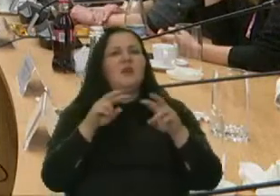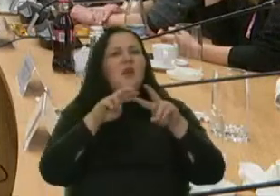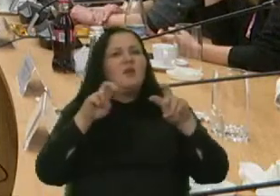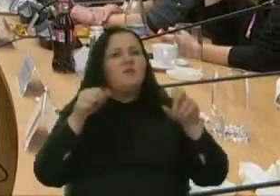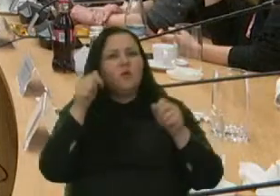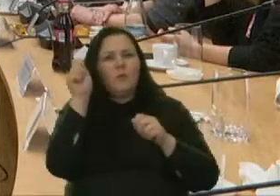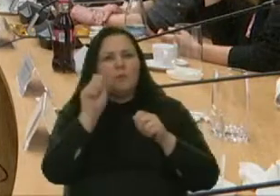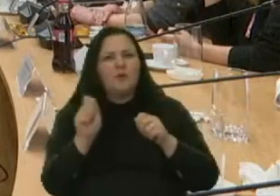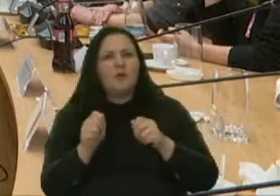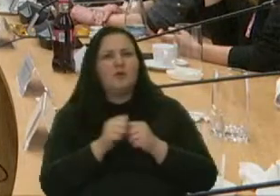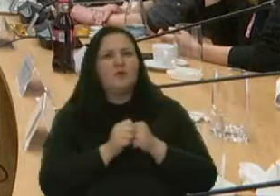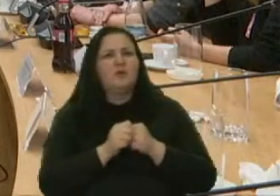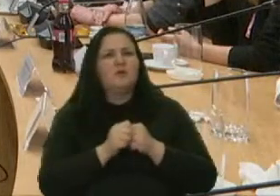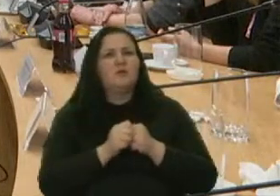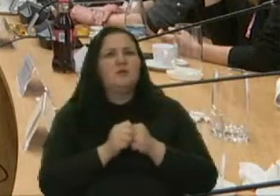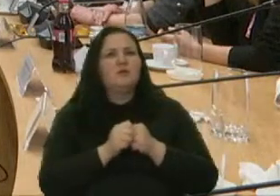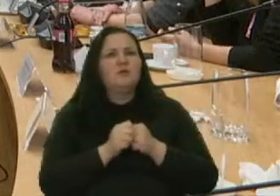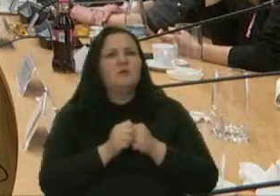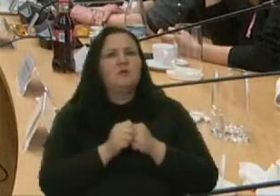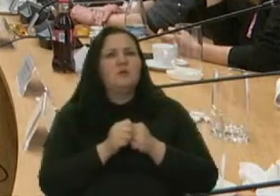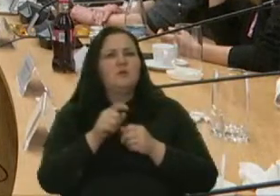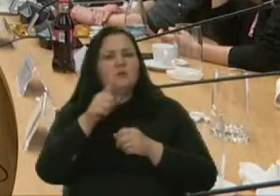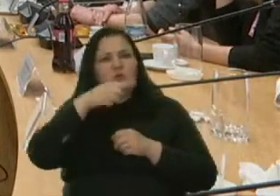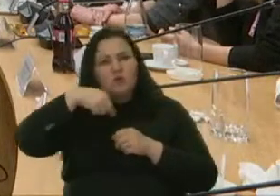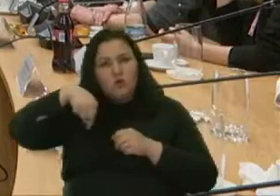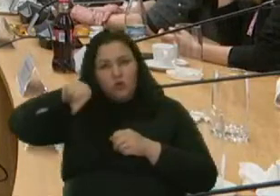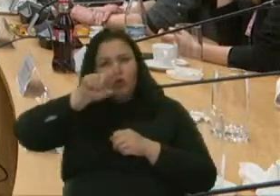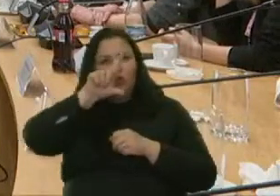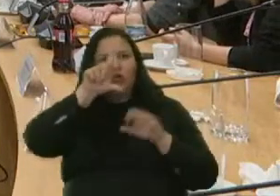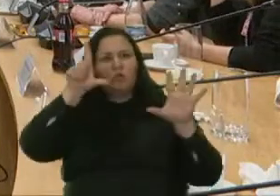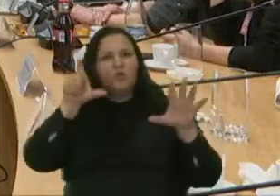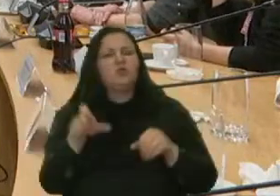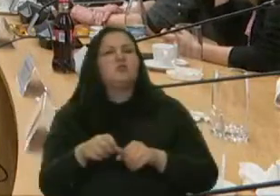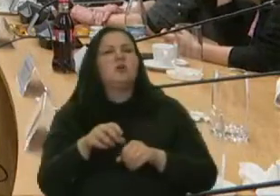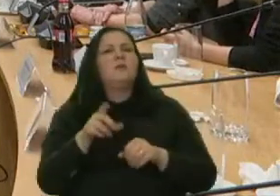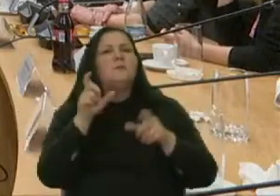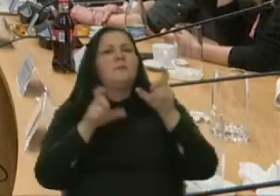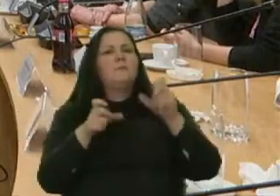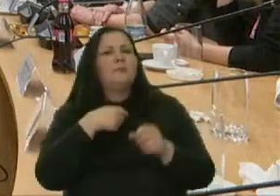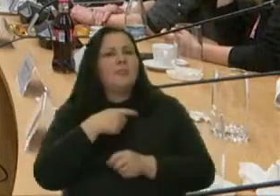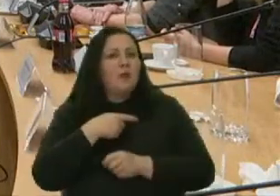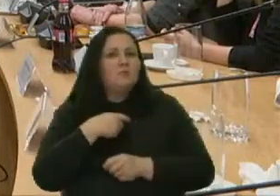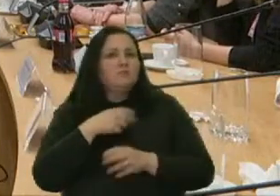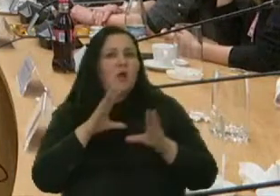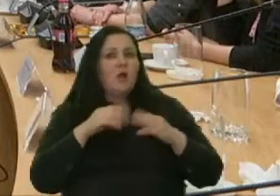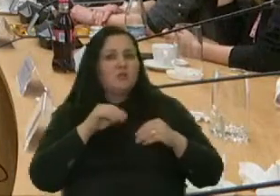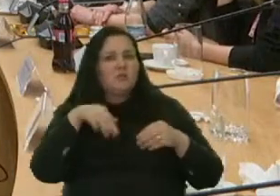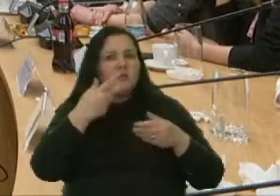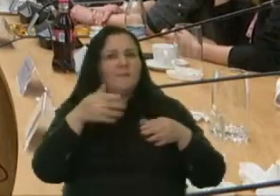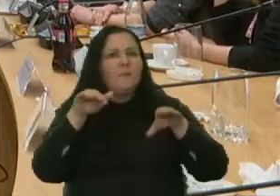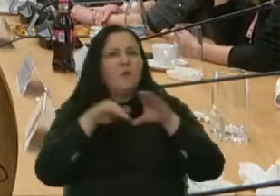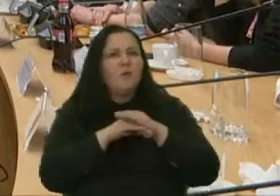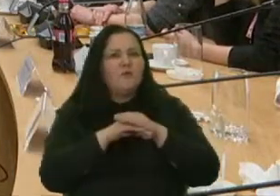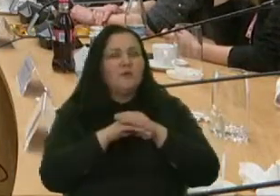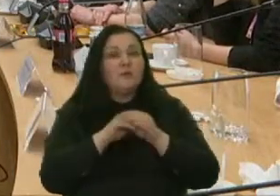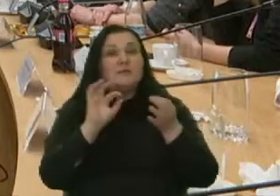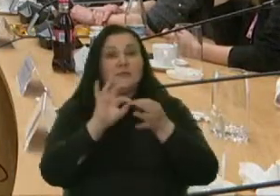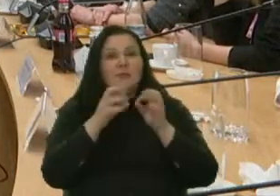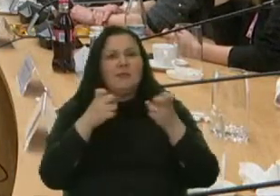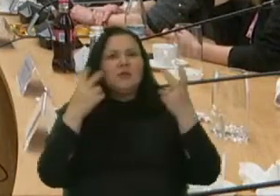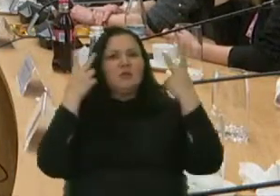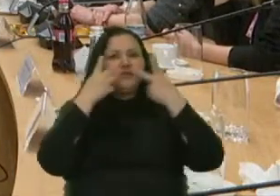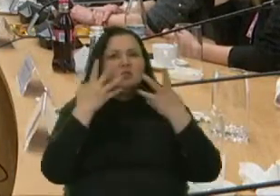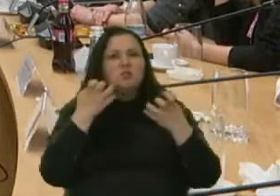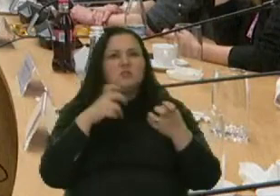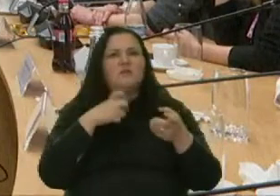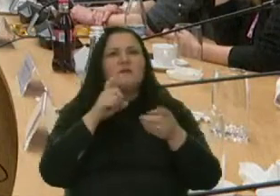un proiect Ne asumăm Noi cei 27 de consilieri locali aici la masă să dăm un vot asta presupune că și înțelegem despre ce este